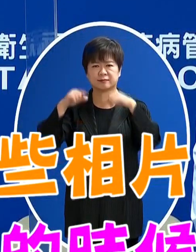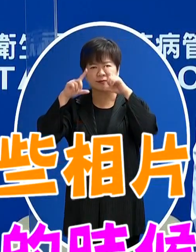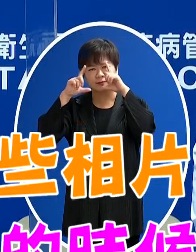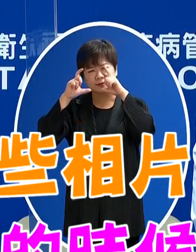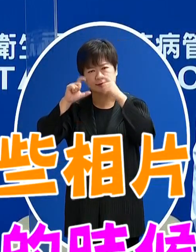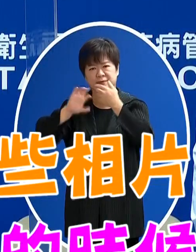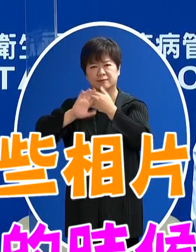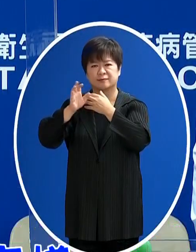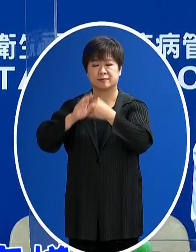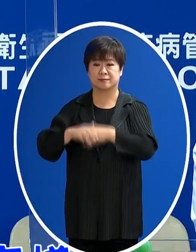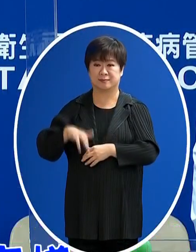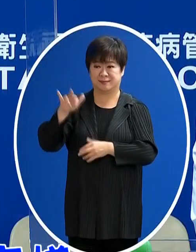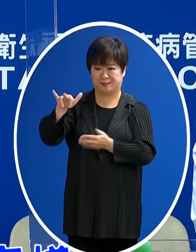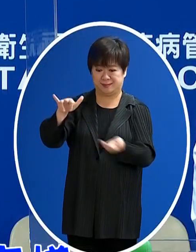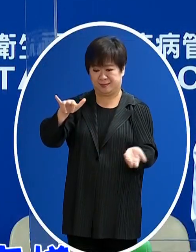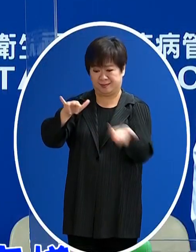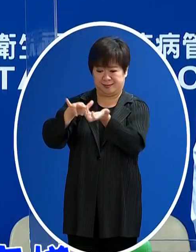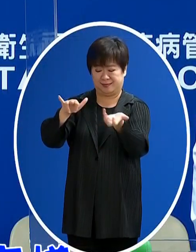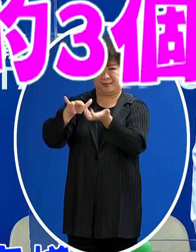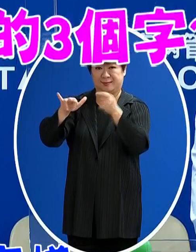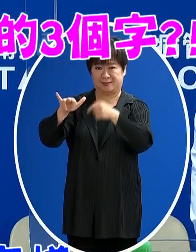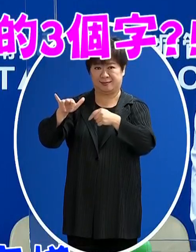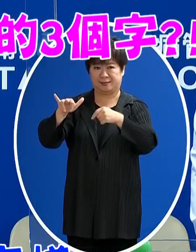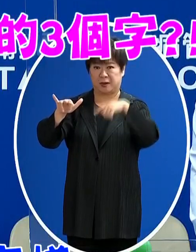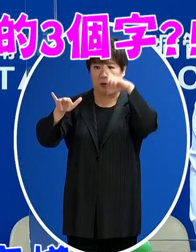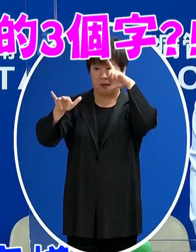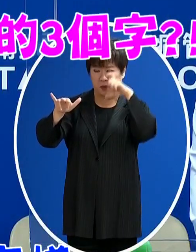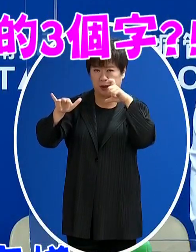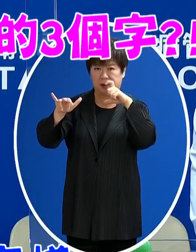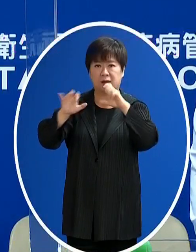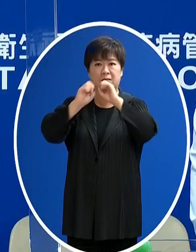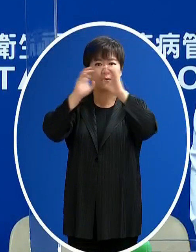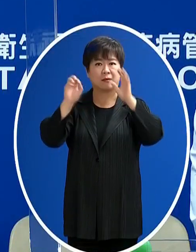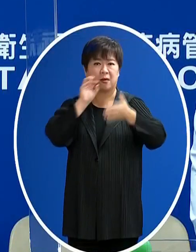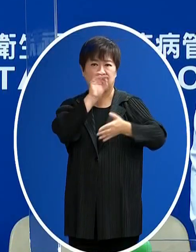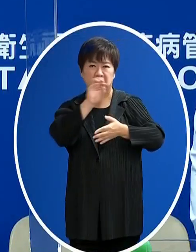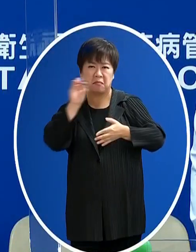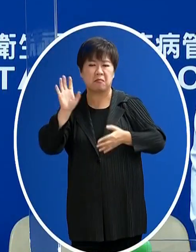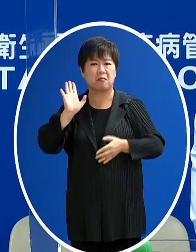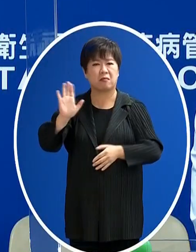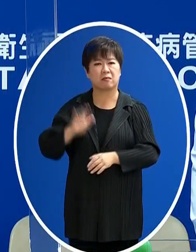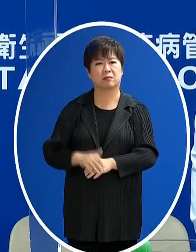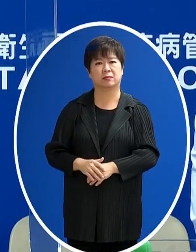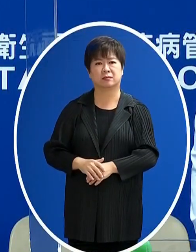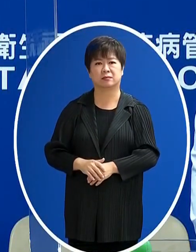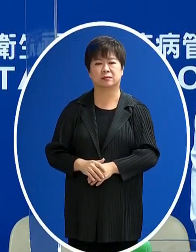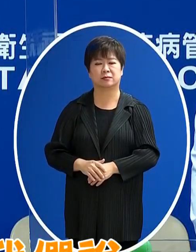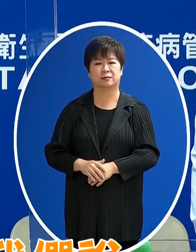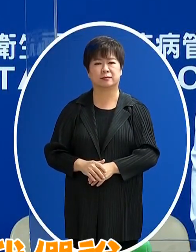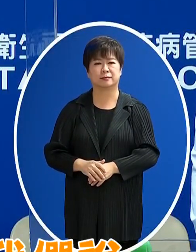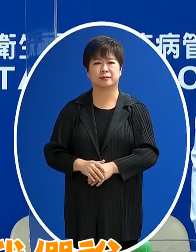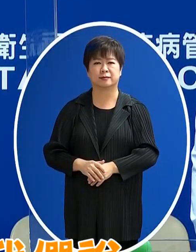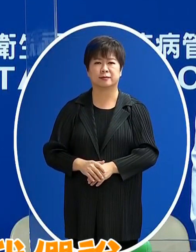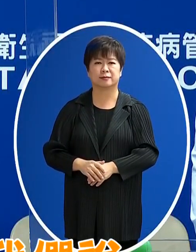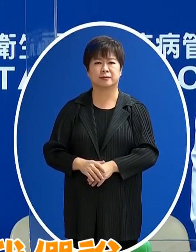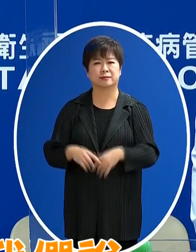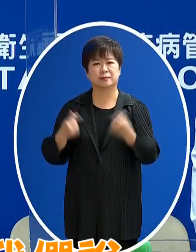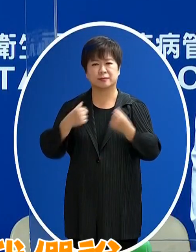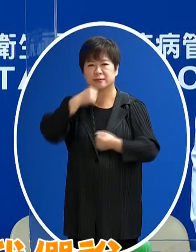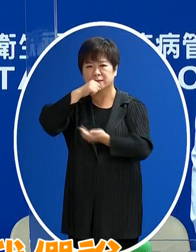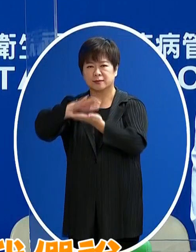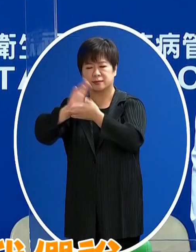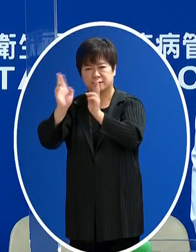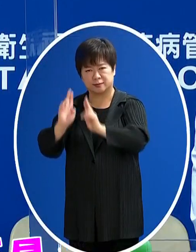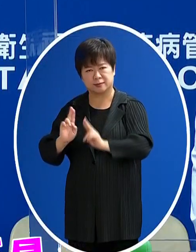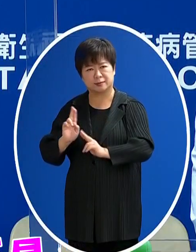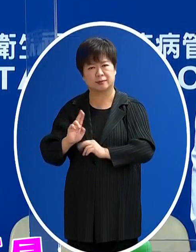外商机的时候，哈，有等等的这些宣传的字样。那探寻这个哈，不管是台积电这边来